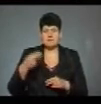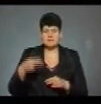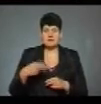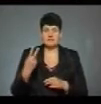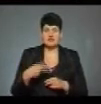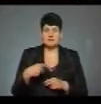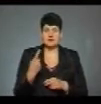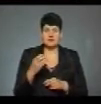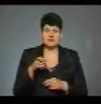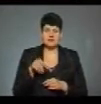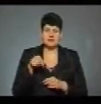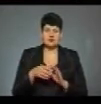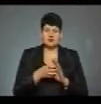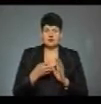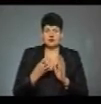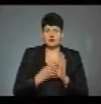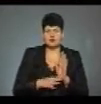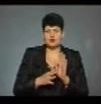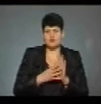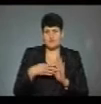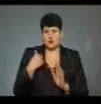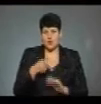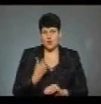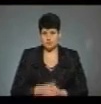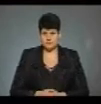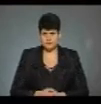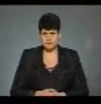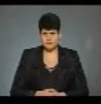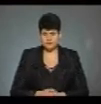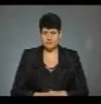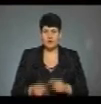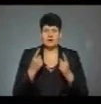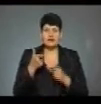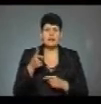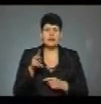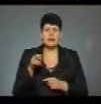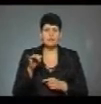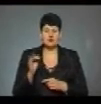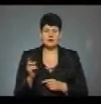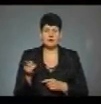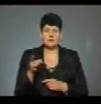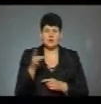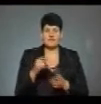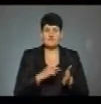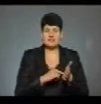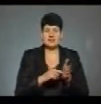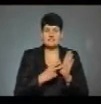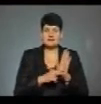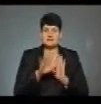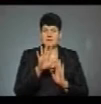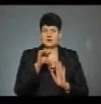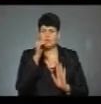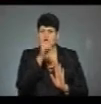21 січня 1999 року. У Великому Глибочку Тернопільського району відзначили